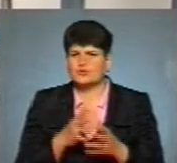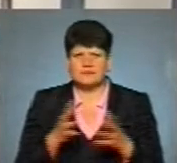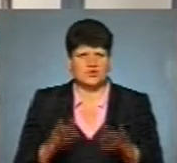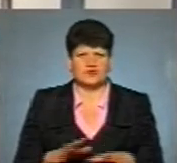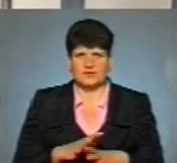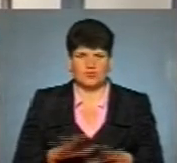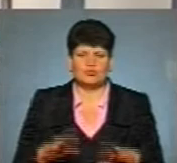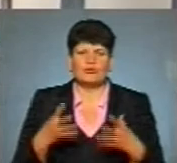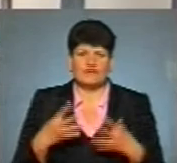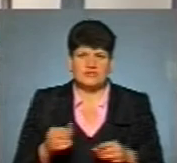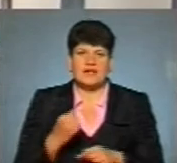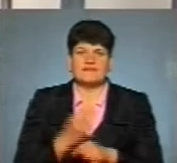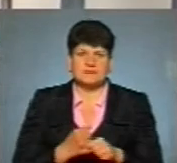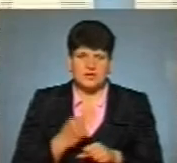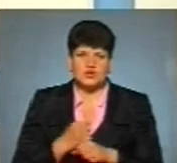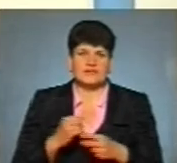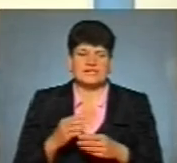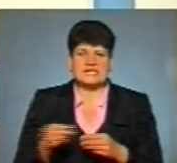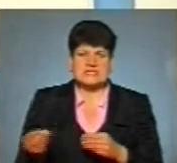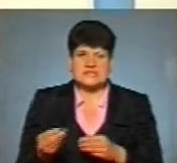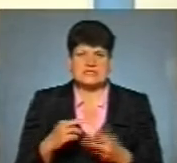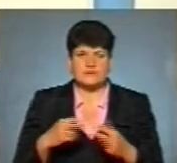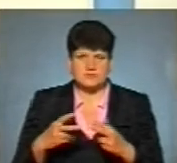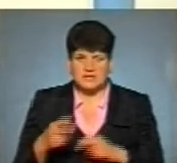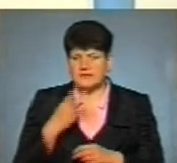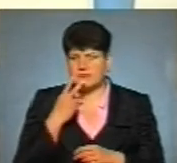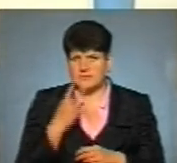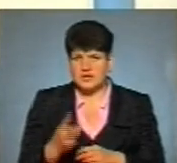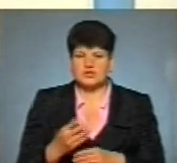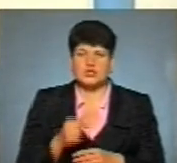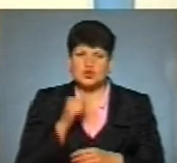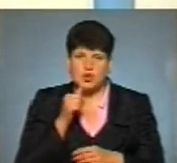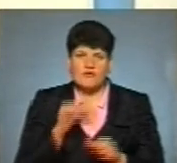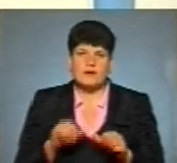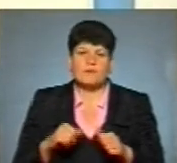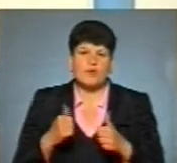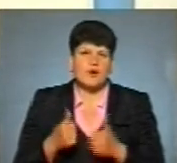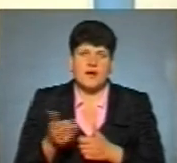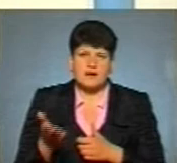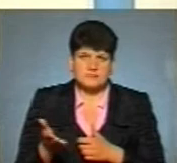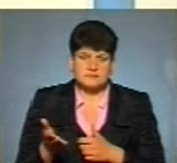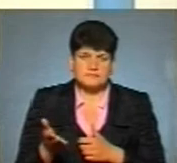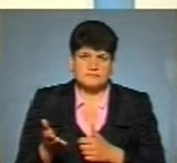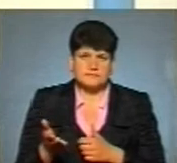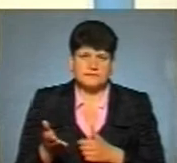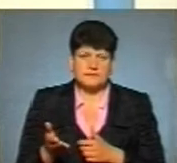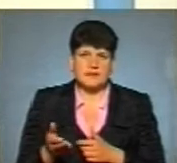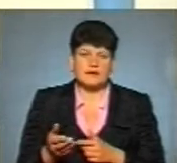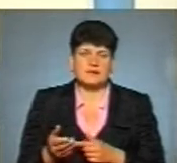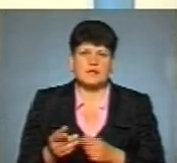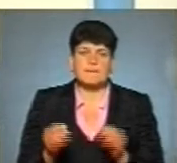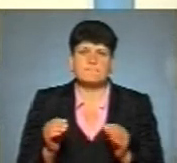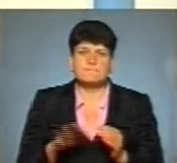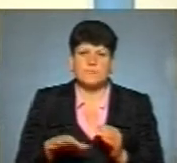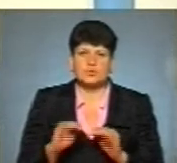вже відпрацьована сівозміна. Є частина, ви бачите, що цукровий буряк, хоча досить скинули в